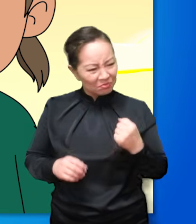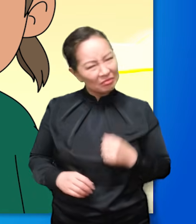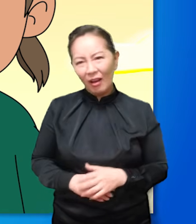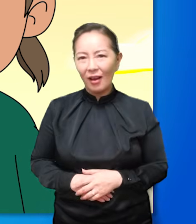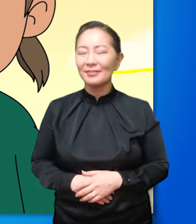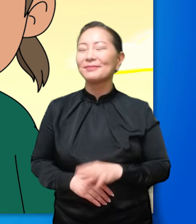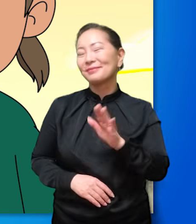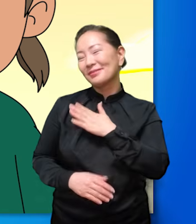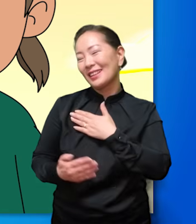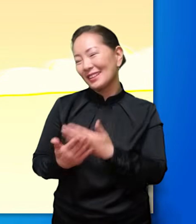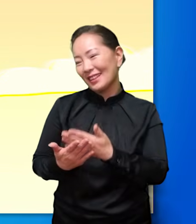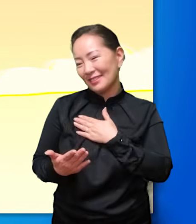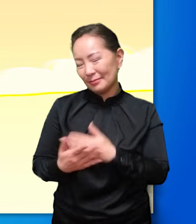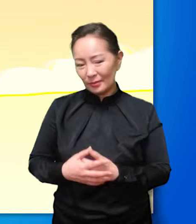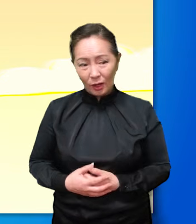Баярлаа.